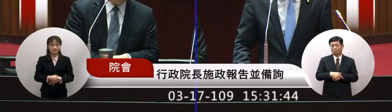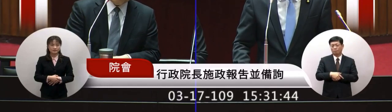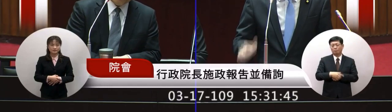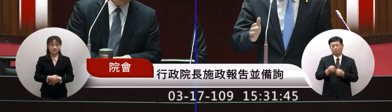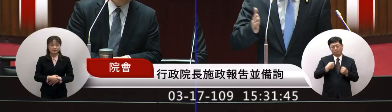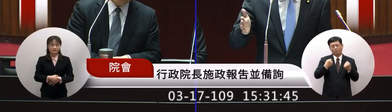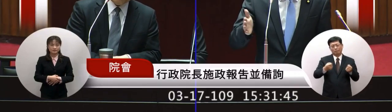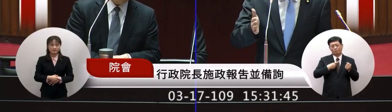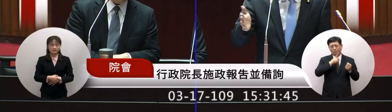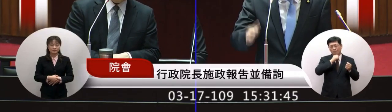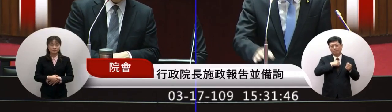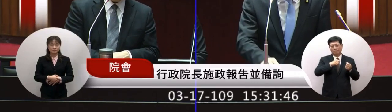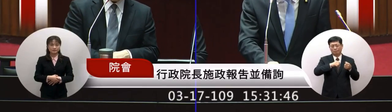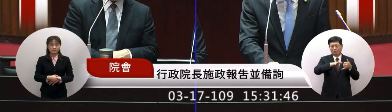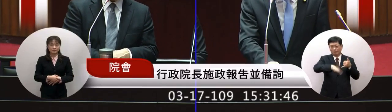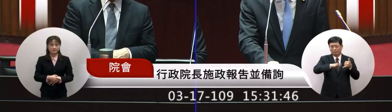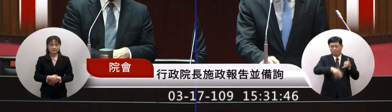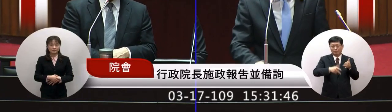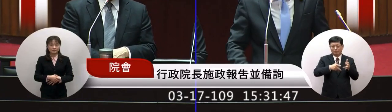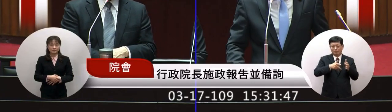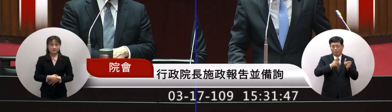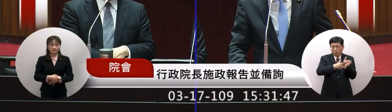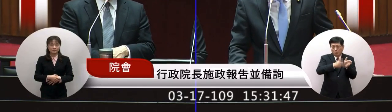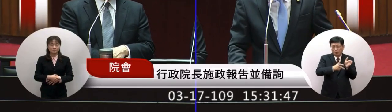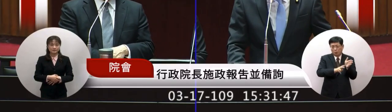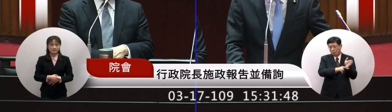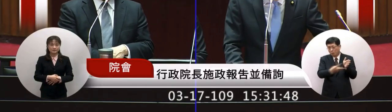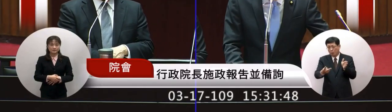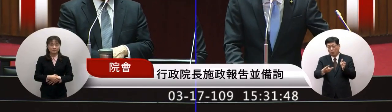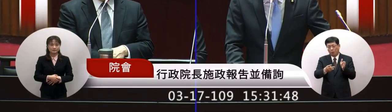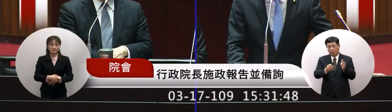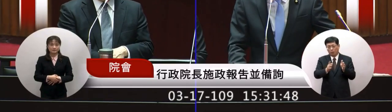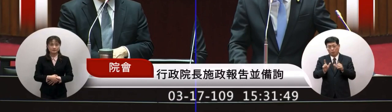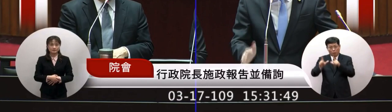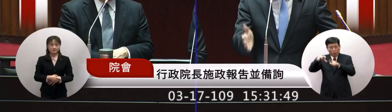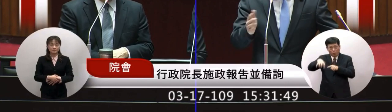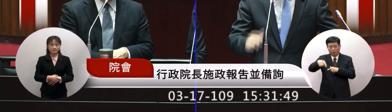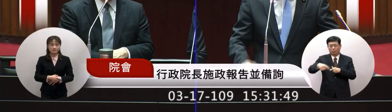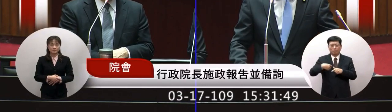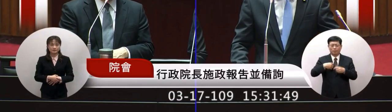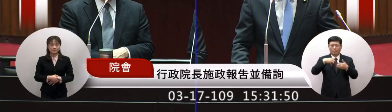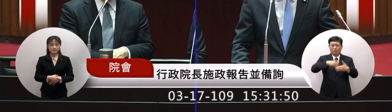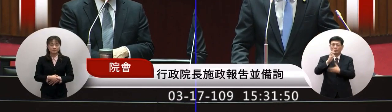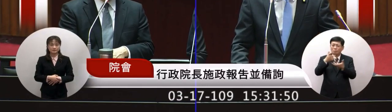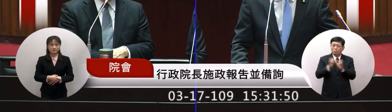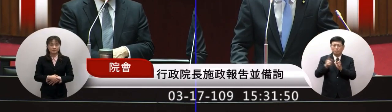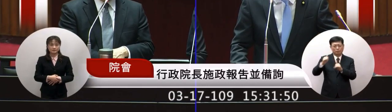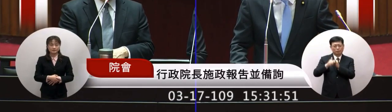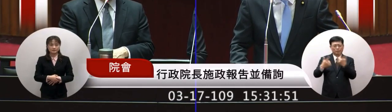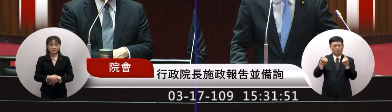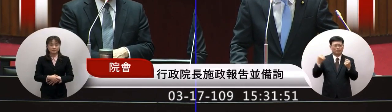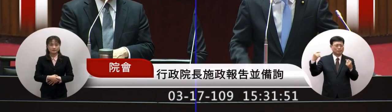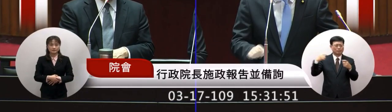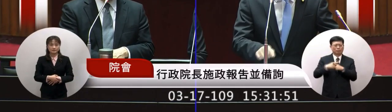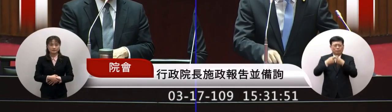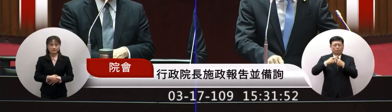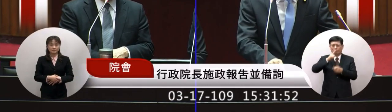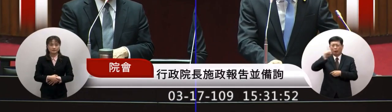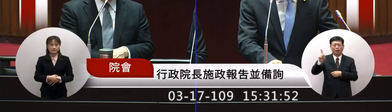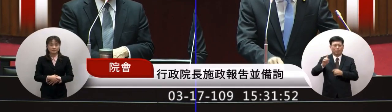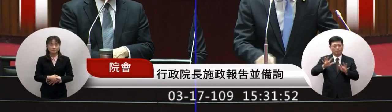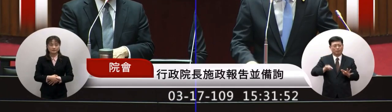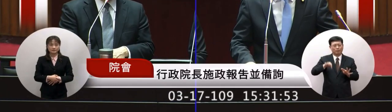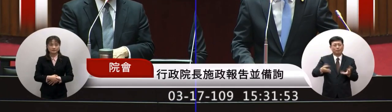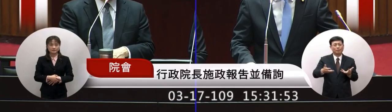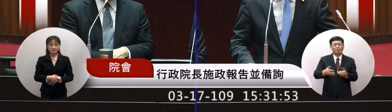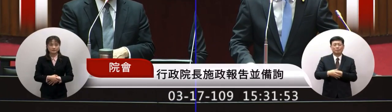替当选当议的这代志吼，赖进波甲带咧遐民众哦，爱咧小告，啊，即卖这个案